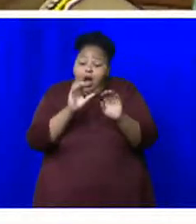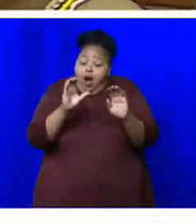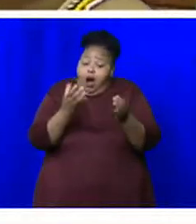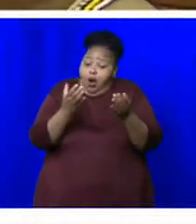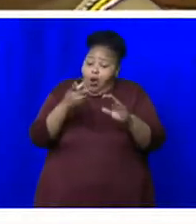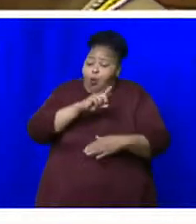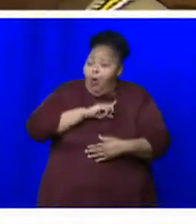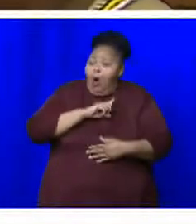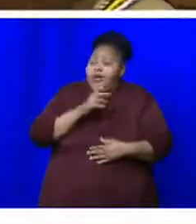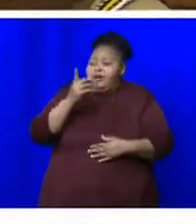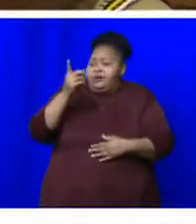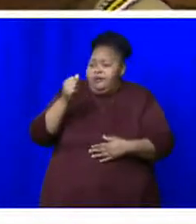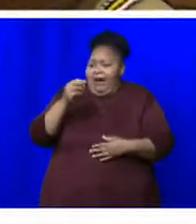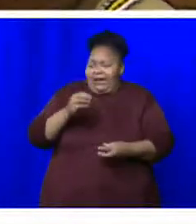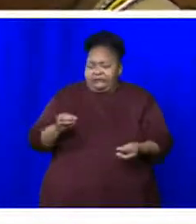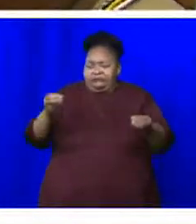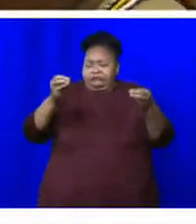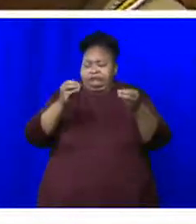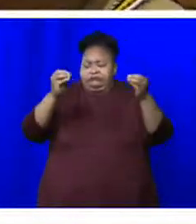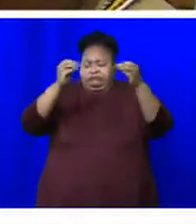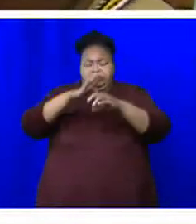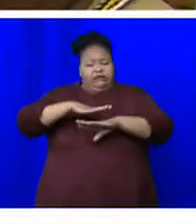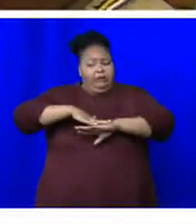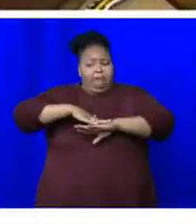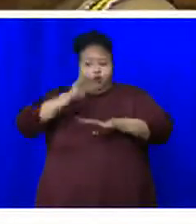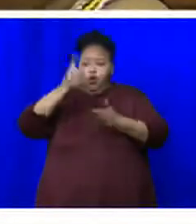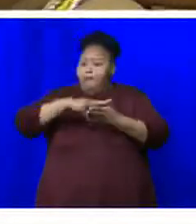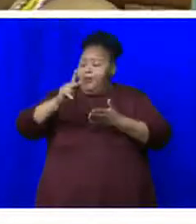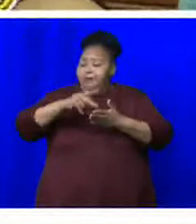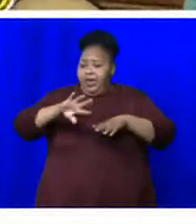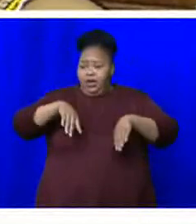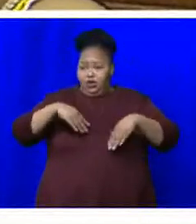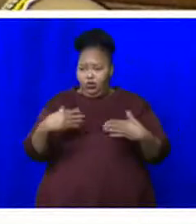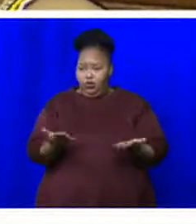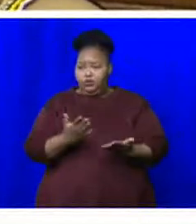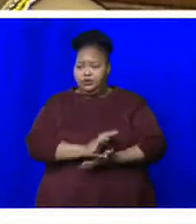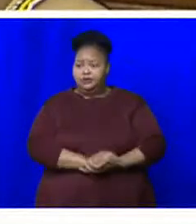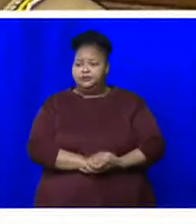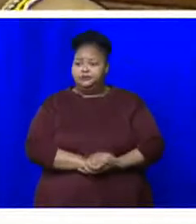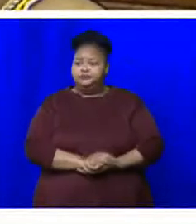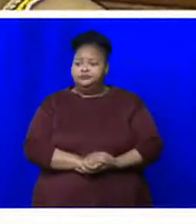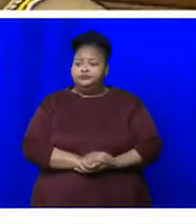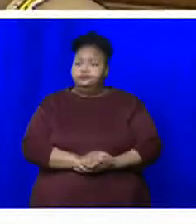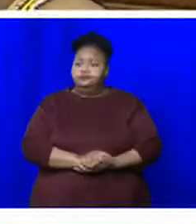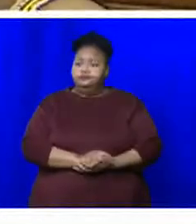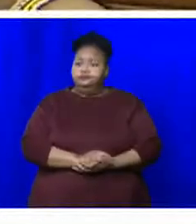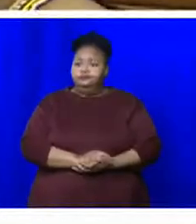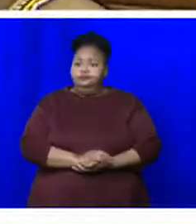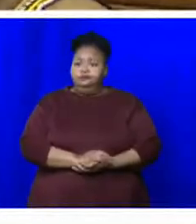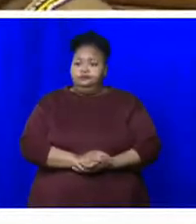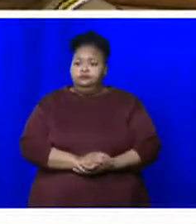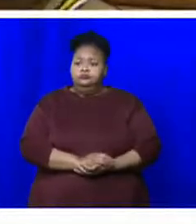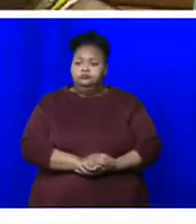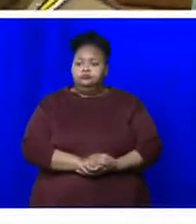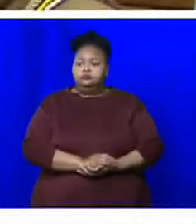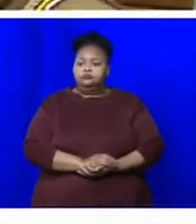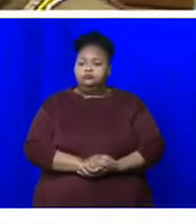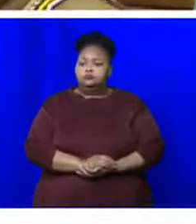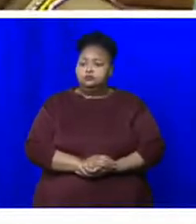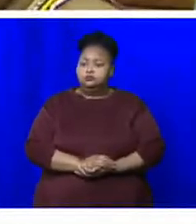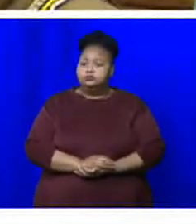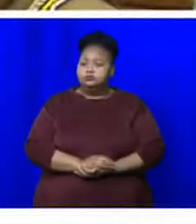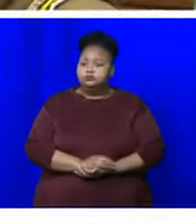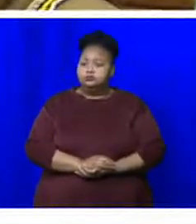Kanti at the same time lama-operations akachubeka lo mgodi ugujwa uye phansi. Sigcine sithatha